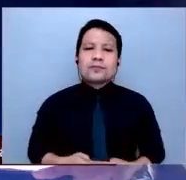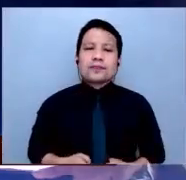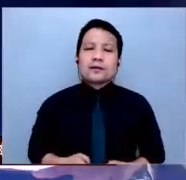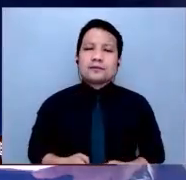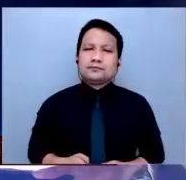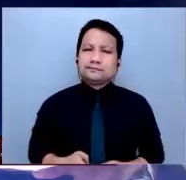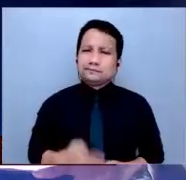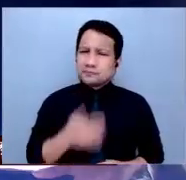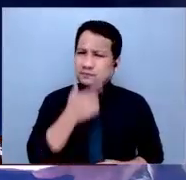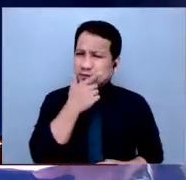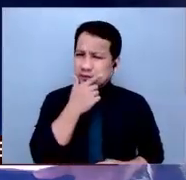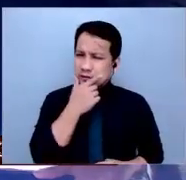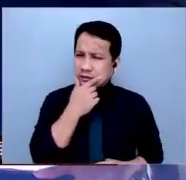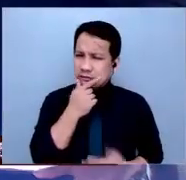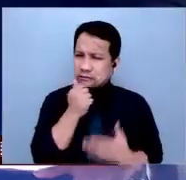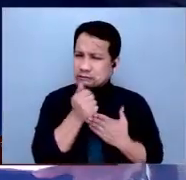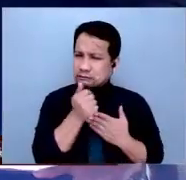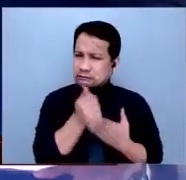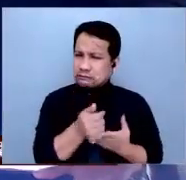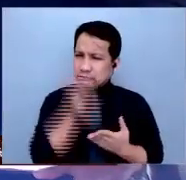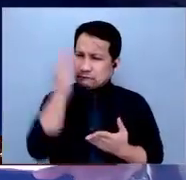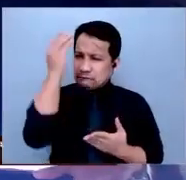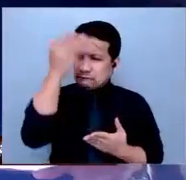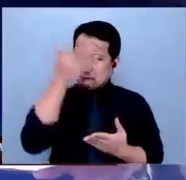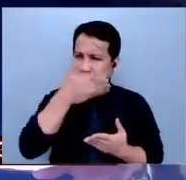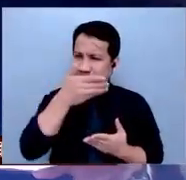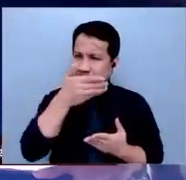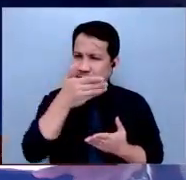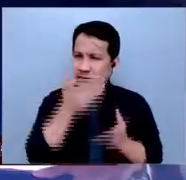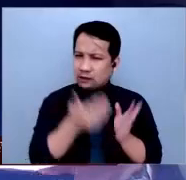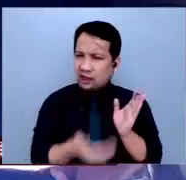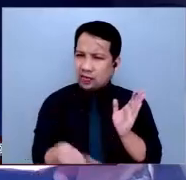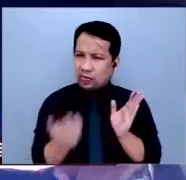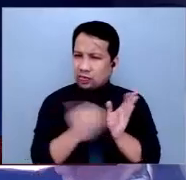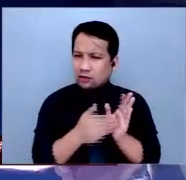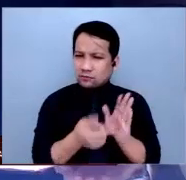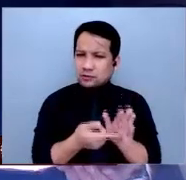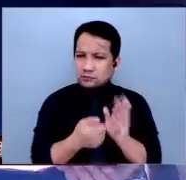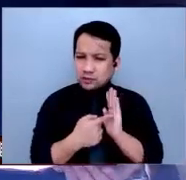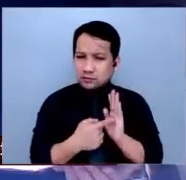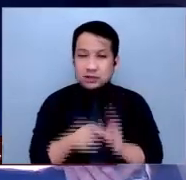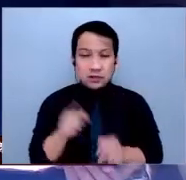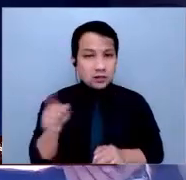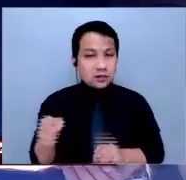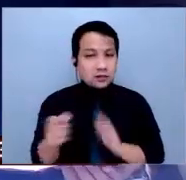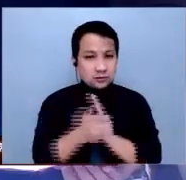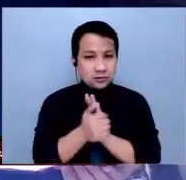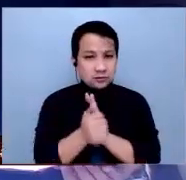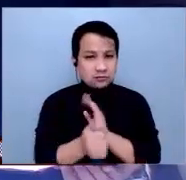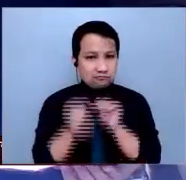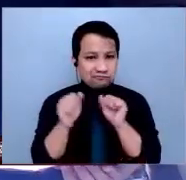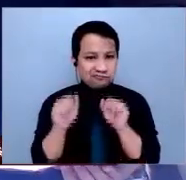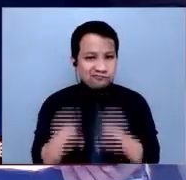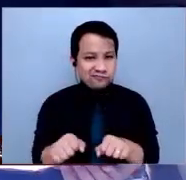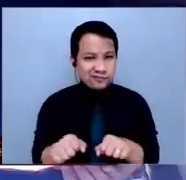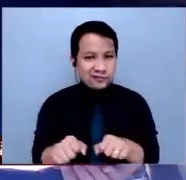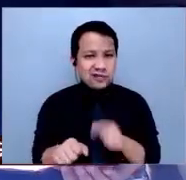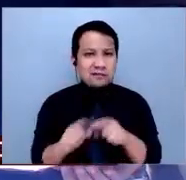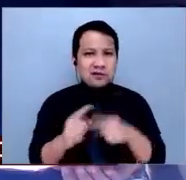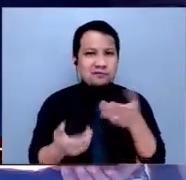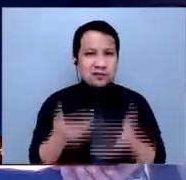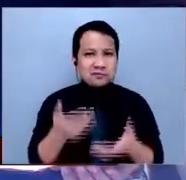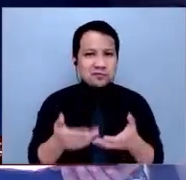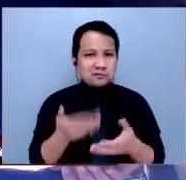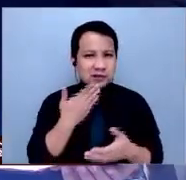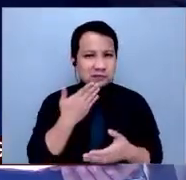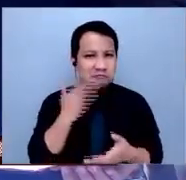Nakakatulong ba talaga ang mga face shields o pandagdag requirement lamang? Sabi po ng isang eksperto, mas nakakasama pa raw ang